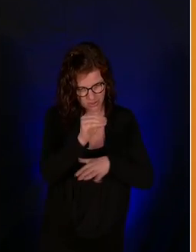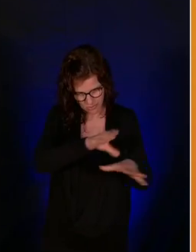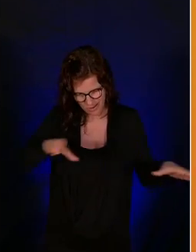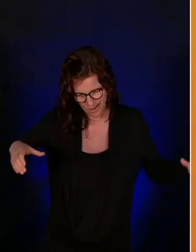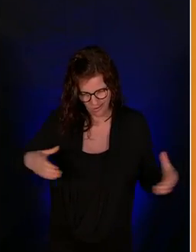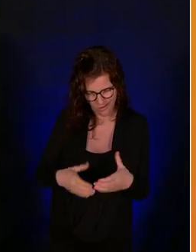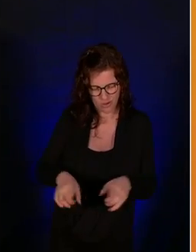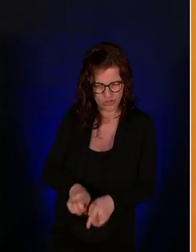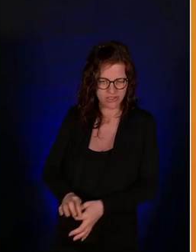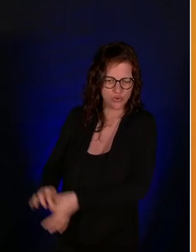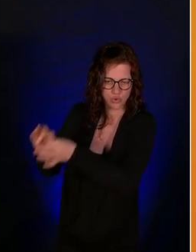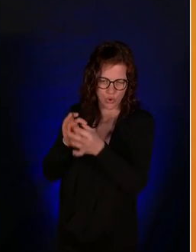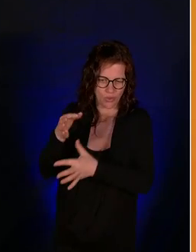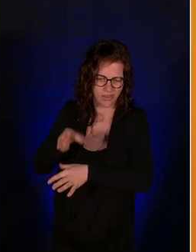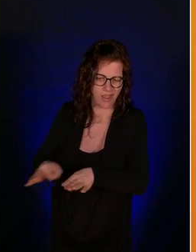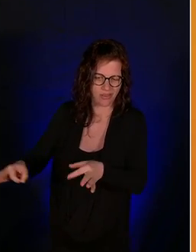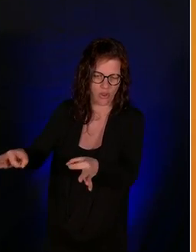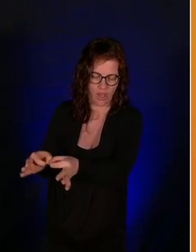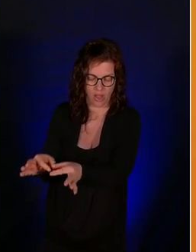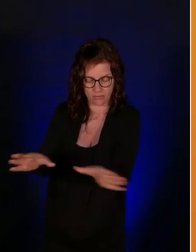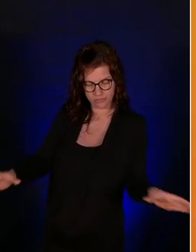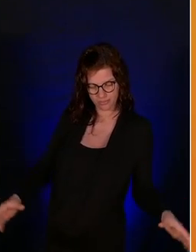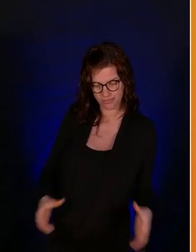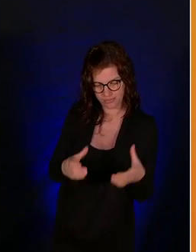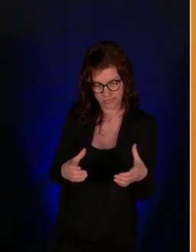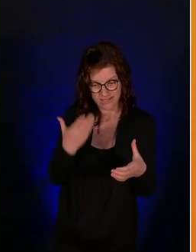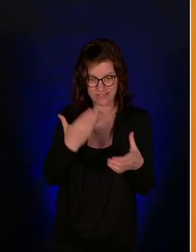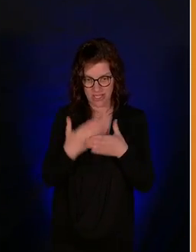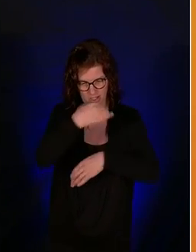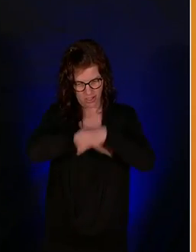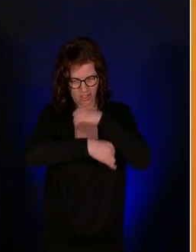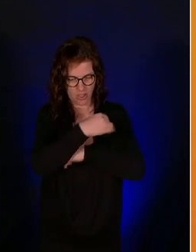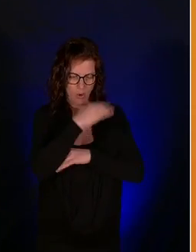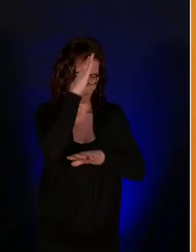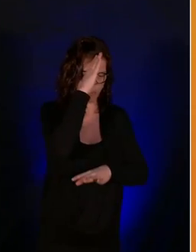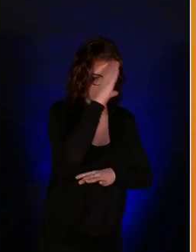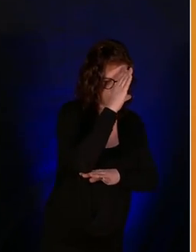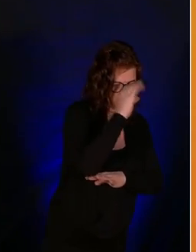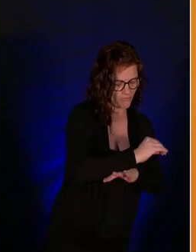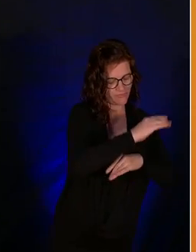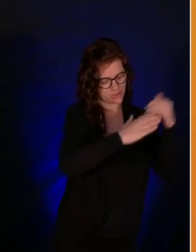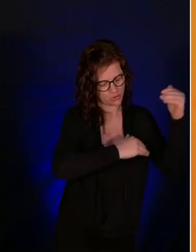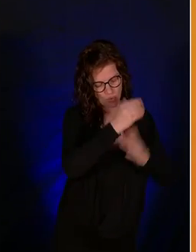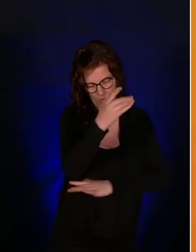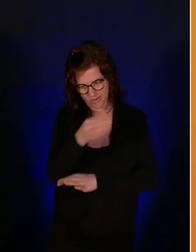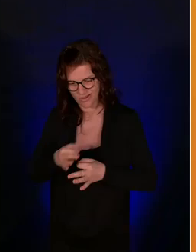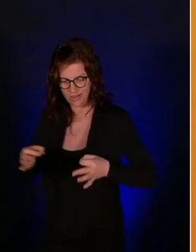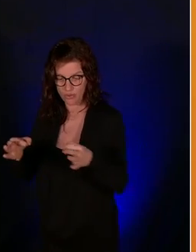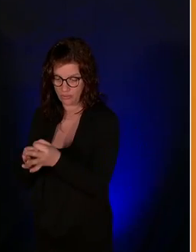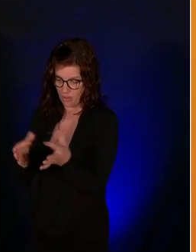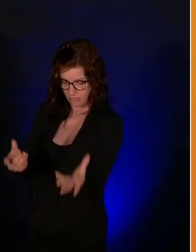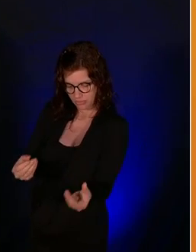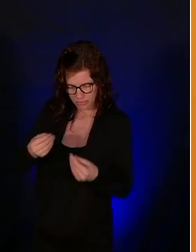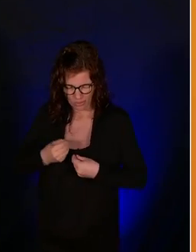unions territoriales. Cette articulation profession-territoire nous guide depuis dans notre